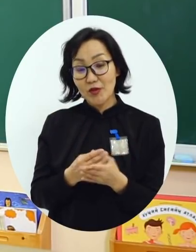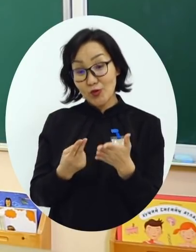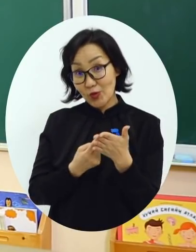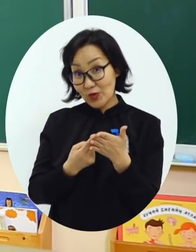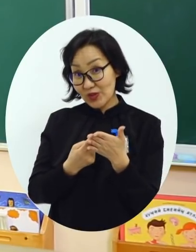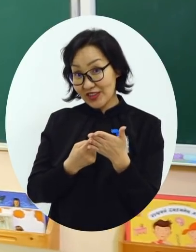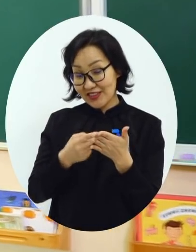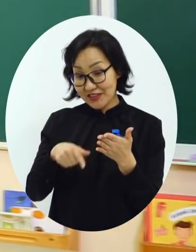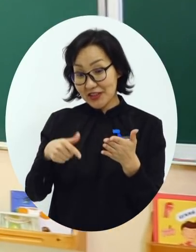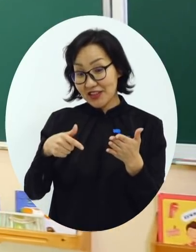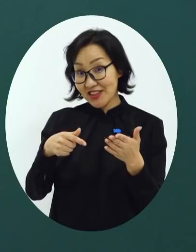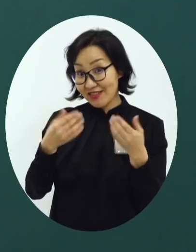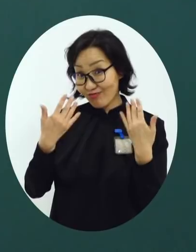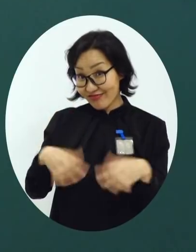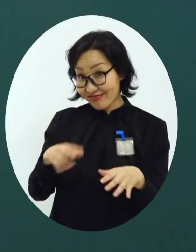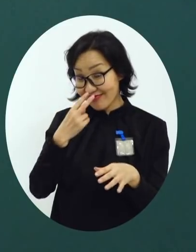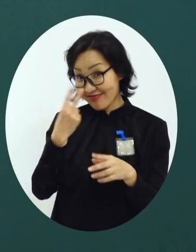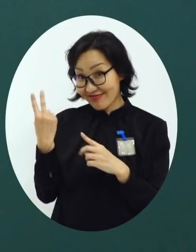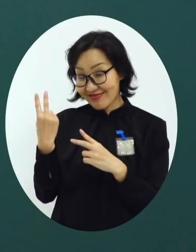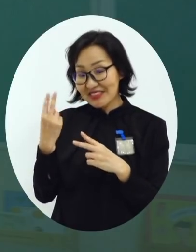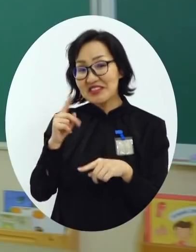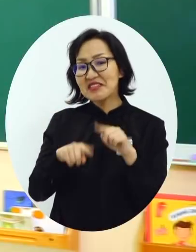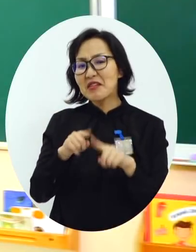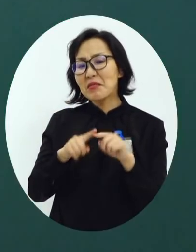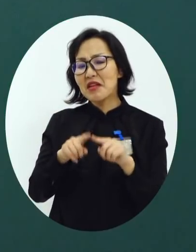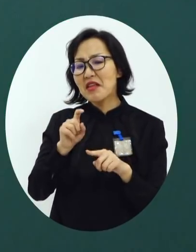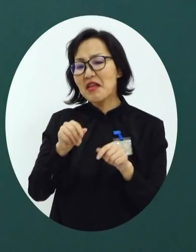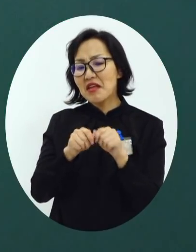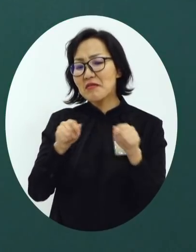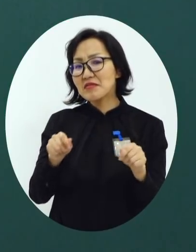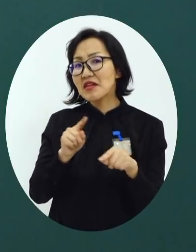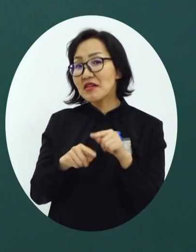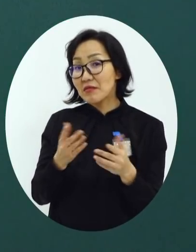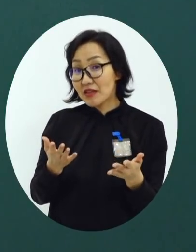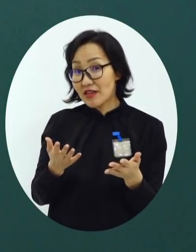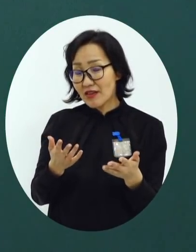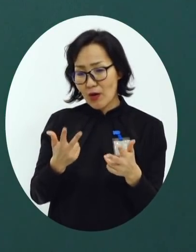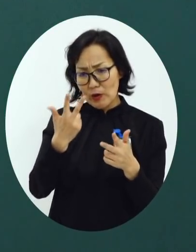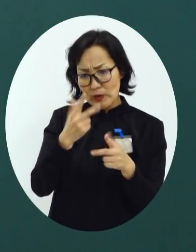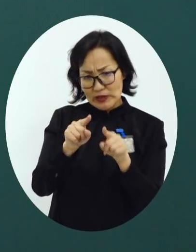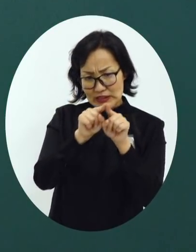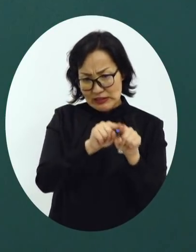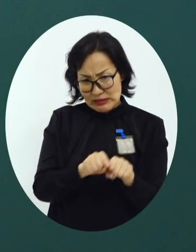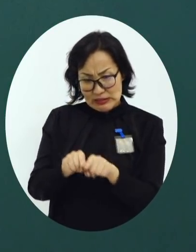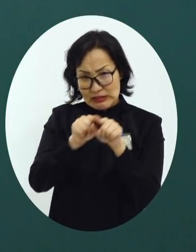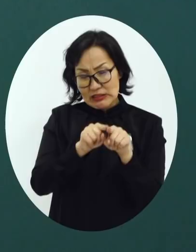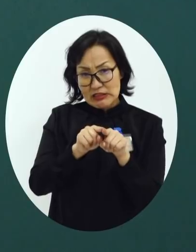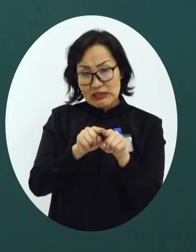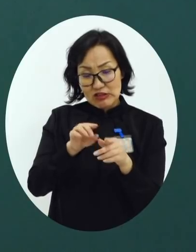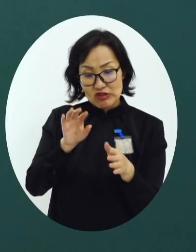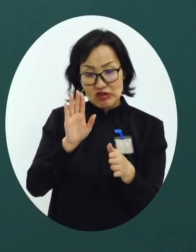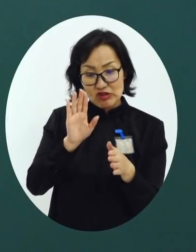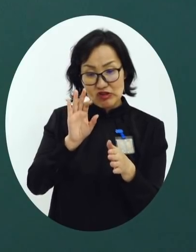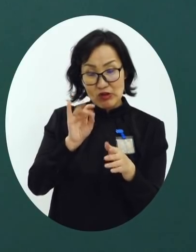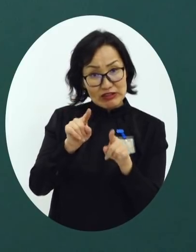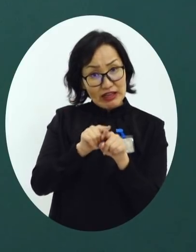багшийнх нь зурсан байгуулсан гурвалжин ямар хэмжээтэй байна уу? Гурван ижилхэн хэмжээтэй соруулаар хийсэн учраас